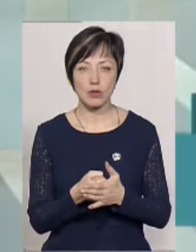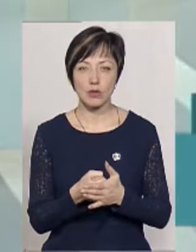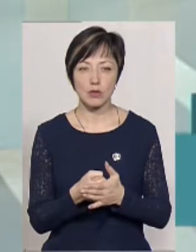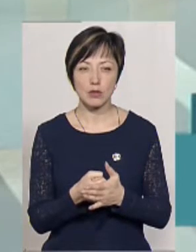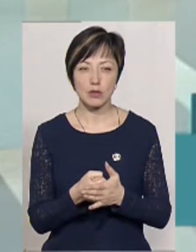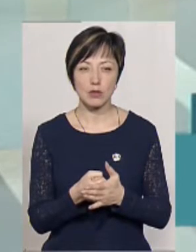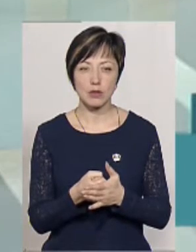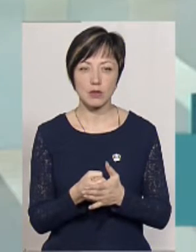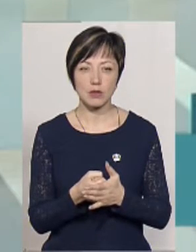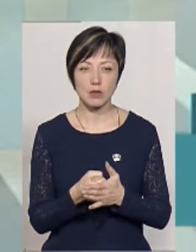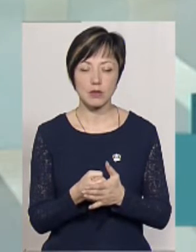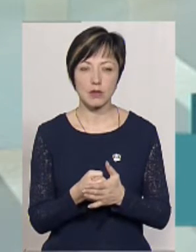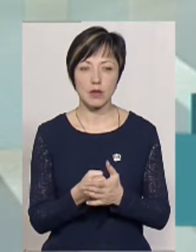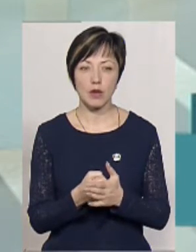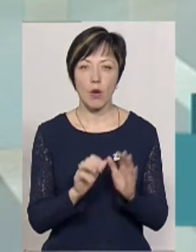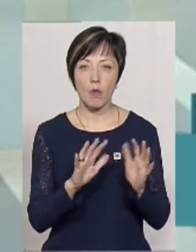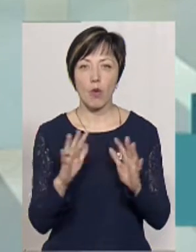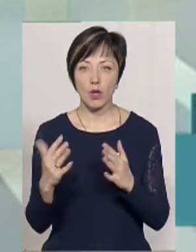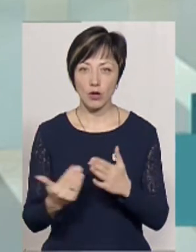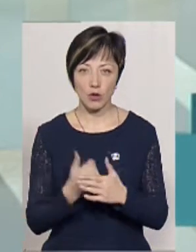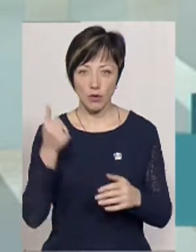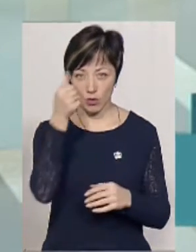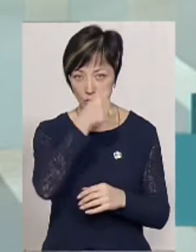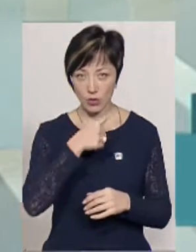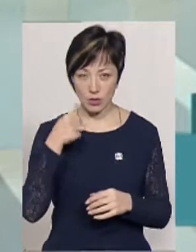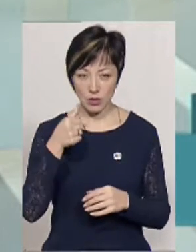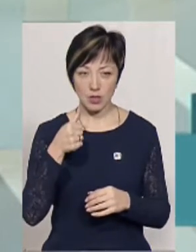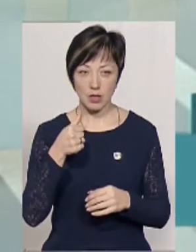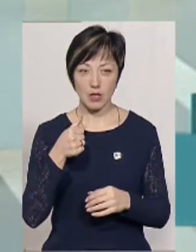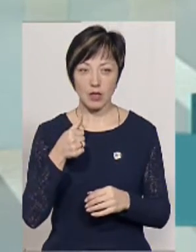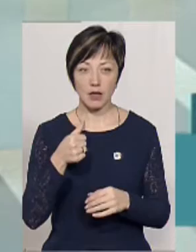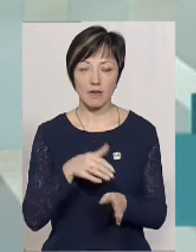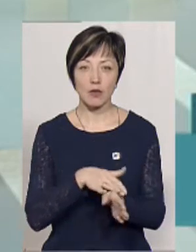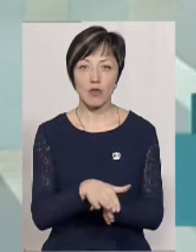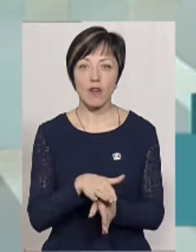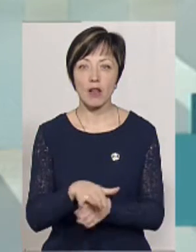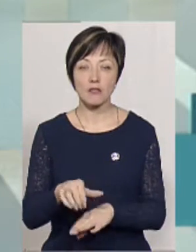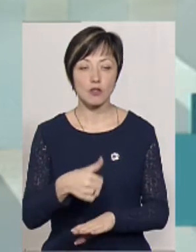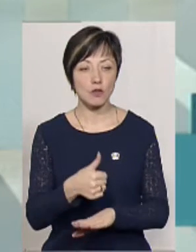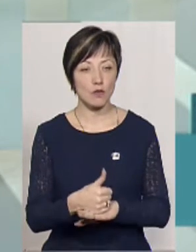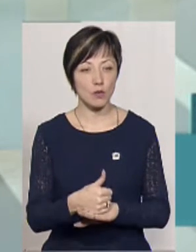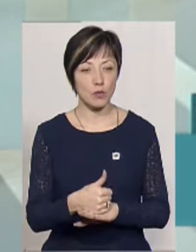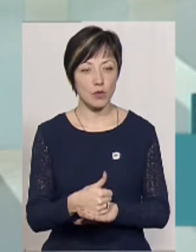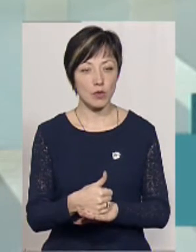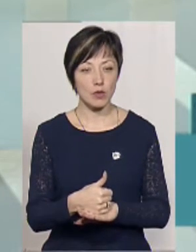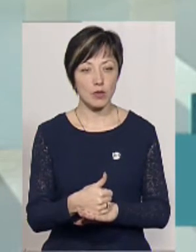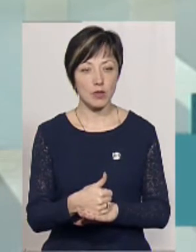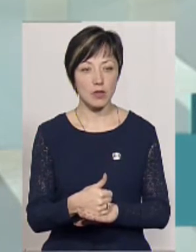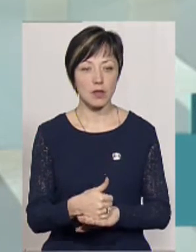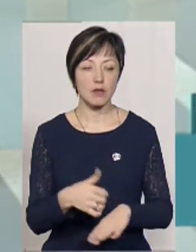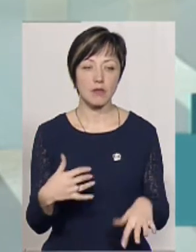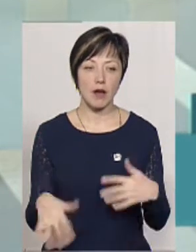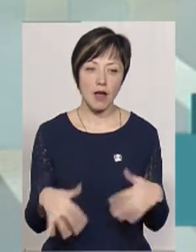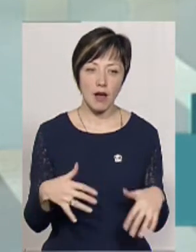до події Нового року, так, до власне новорічної ялинки, вона відбувалась в основному такою